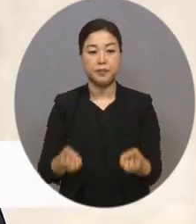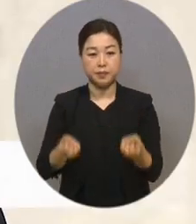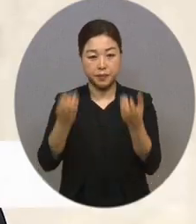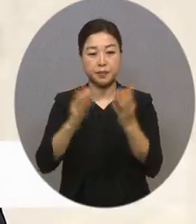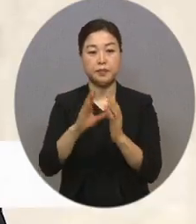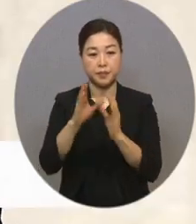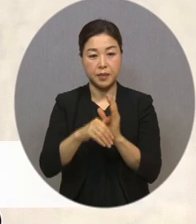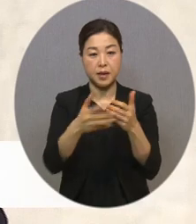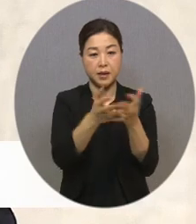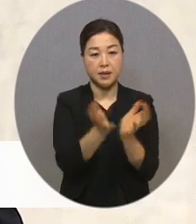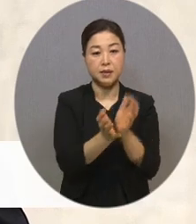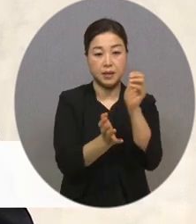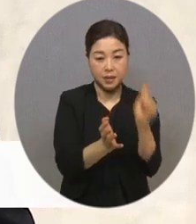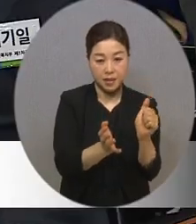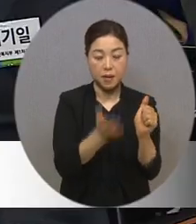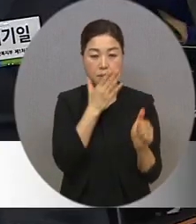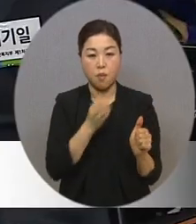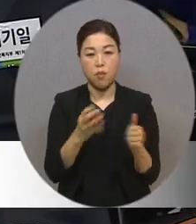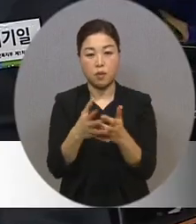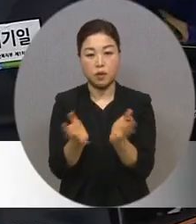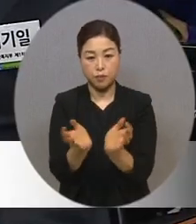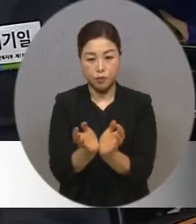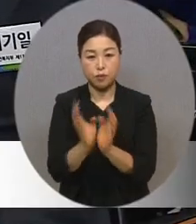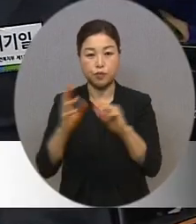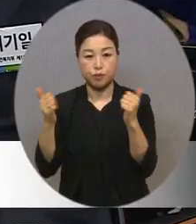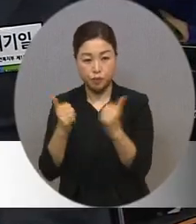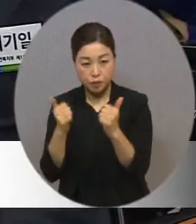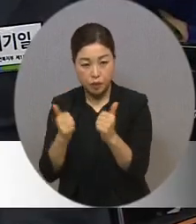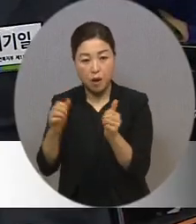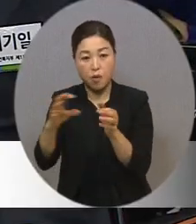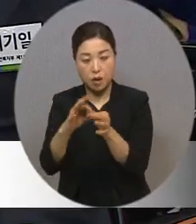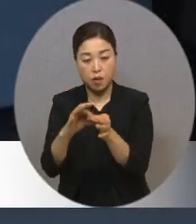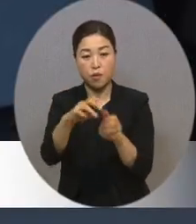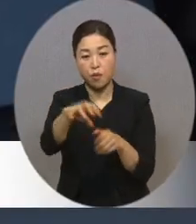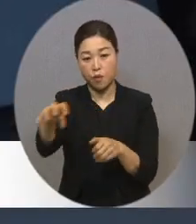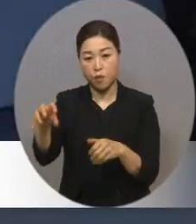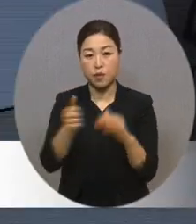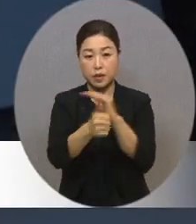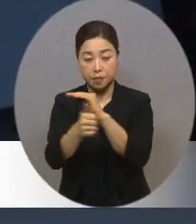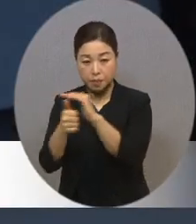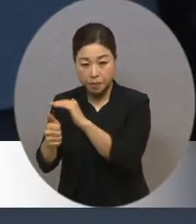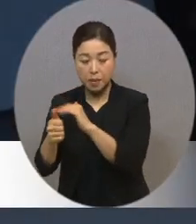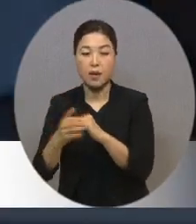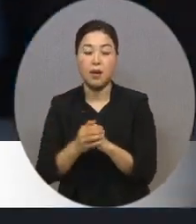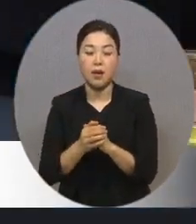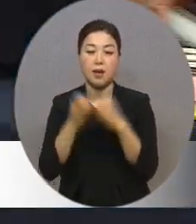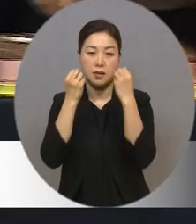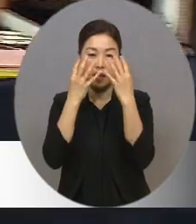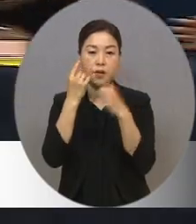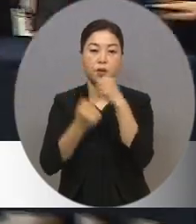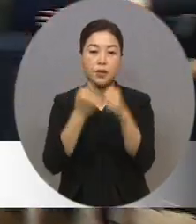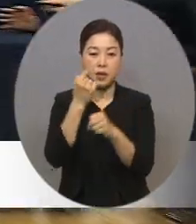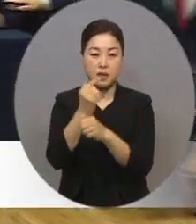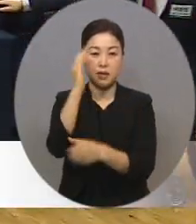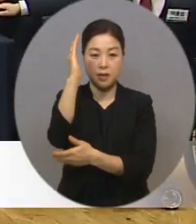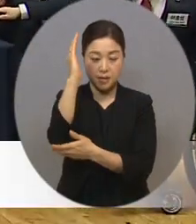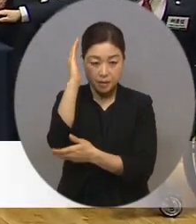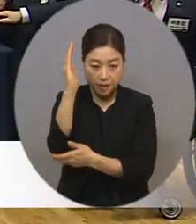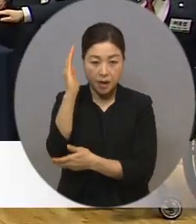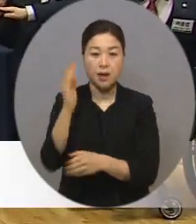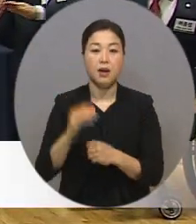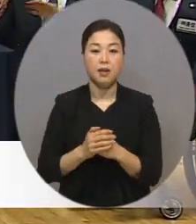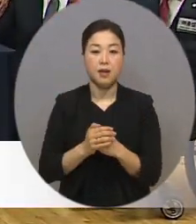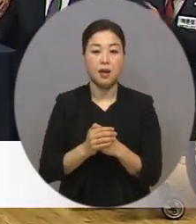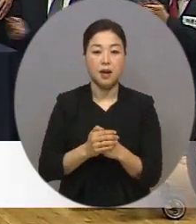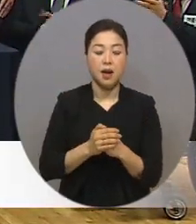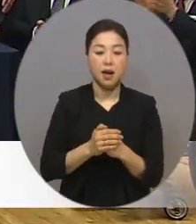주최기관의 단체장, 보건복지부, 국회 및 유관기관 대표 등의 신년사에 이어 케이크 커팅과 떡국 연회